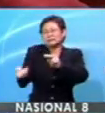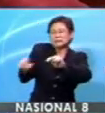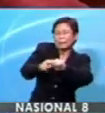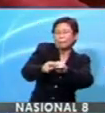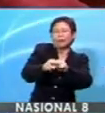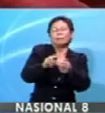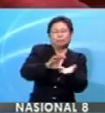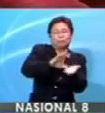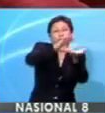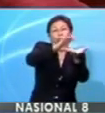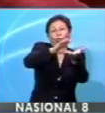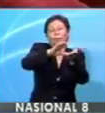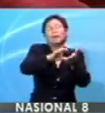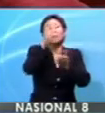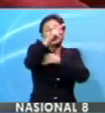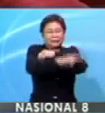kerajaan Negeri Pinan